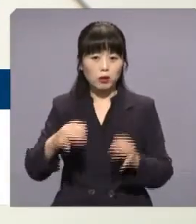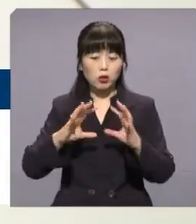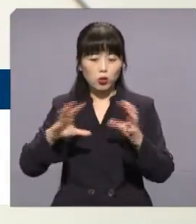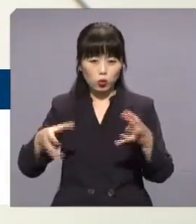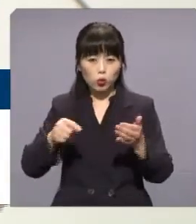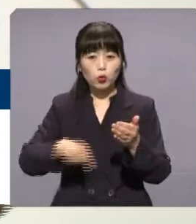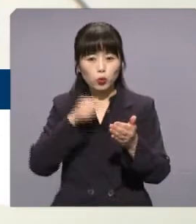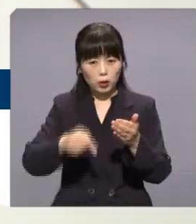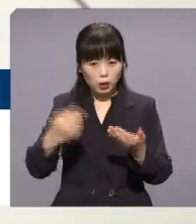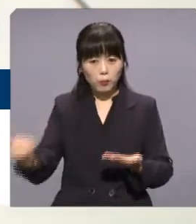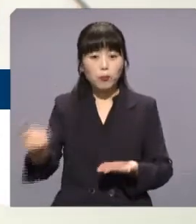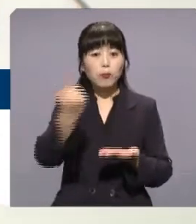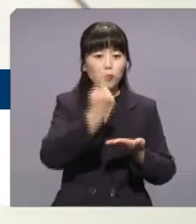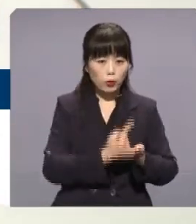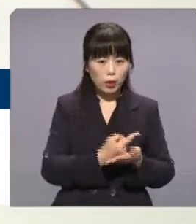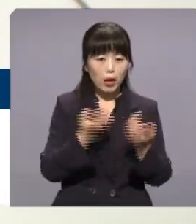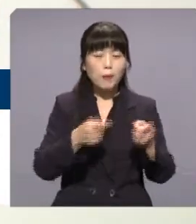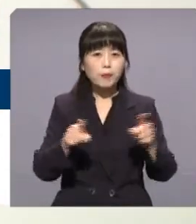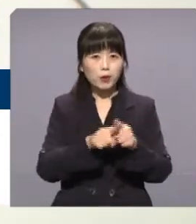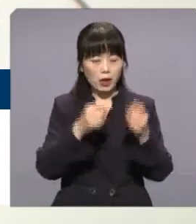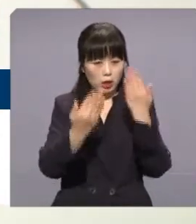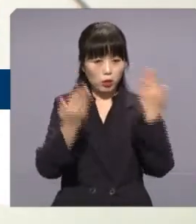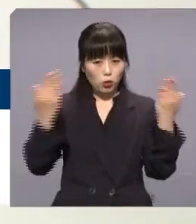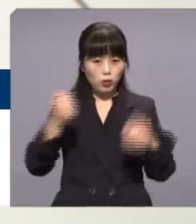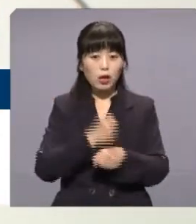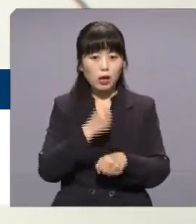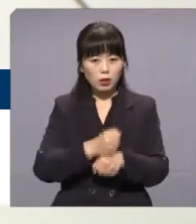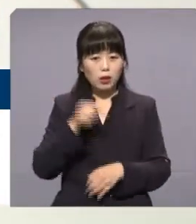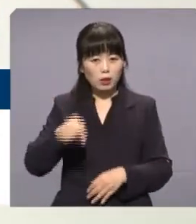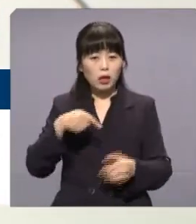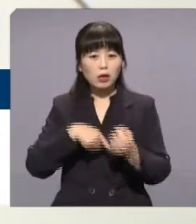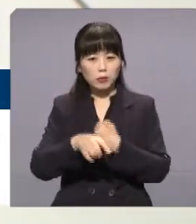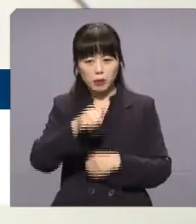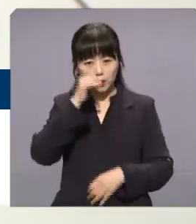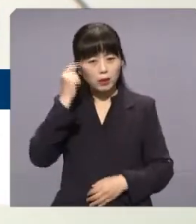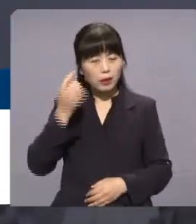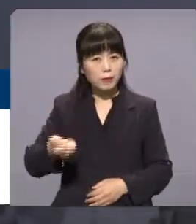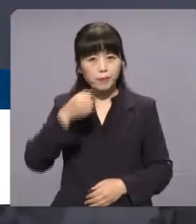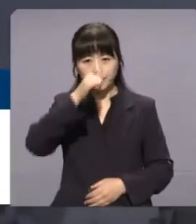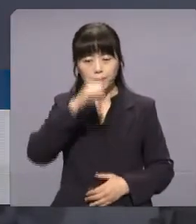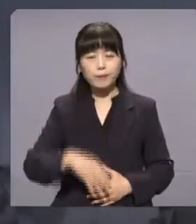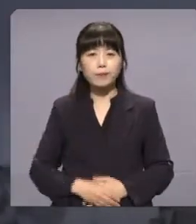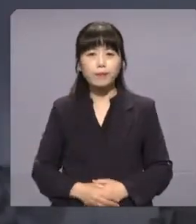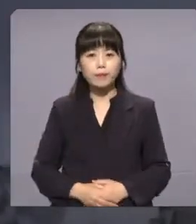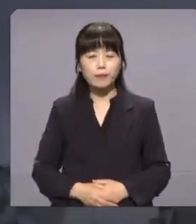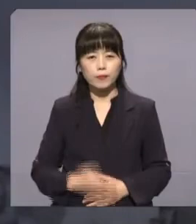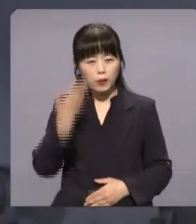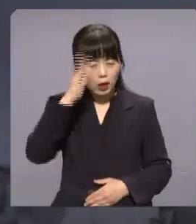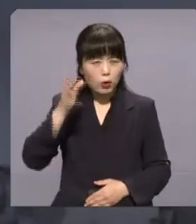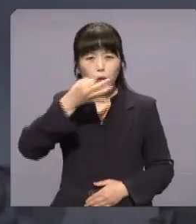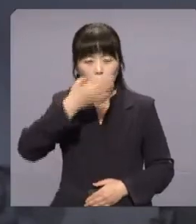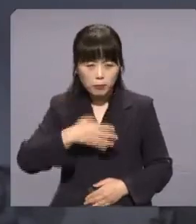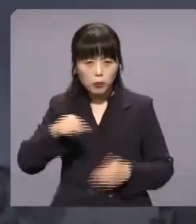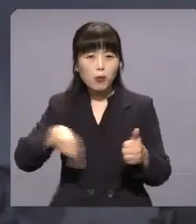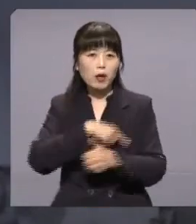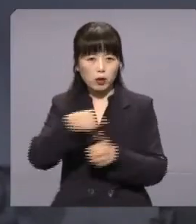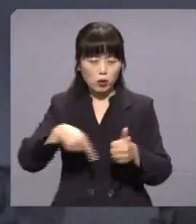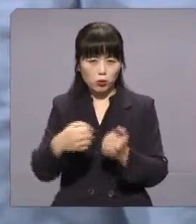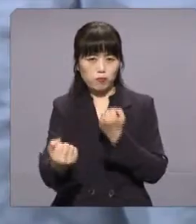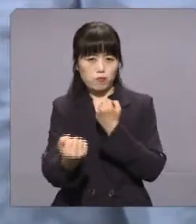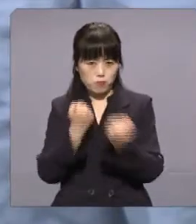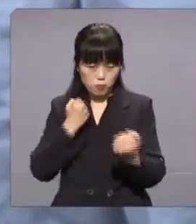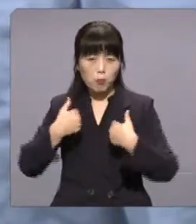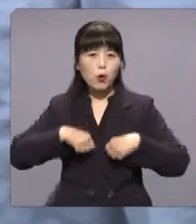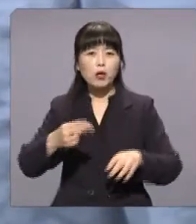모셔와서 여기서 함께 전시를 하는 것, 이런 것들이 굉장히 의미가 있다고 생각합니다. 낯설고 힘든 환경에도 굴하지